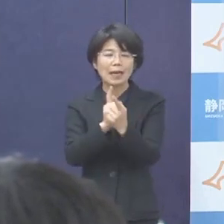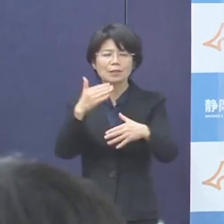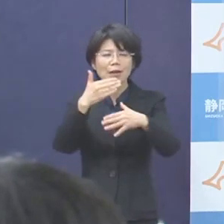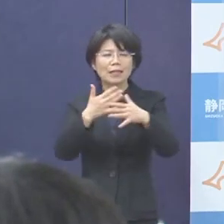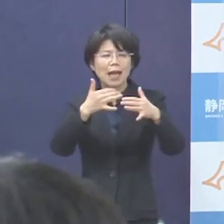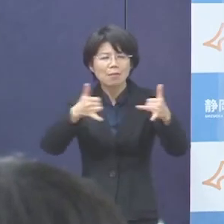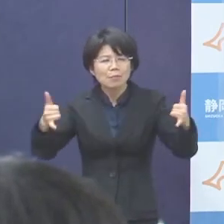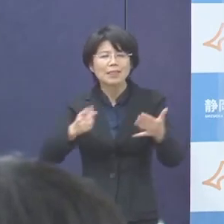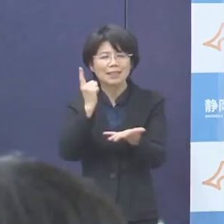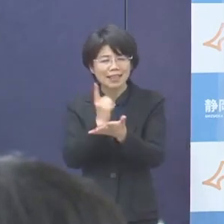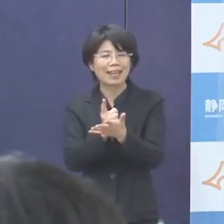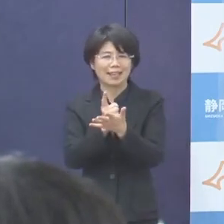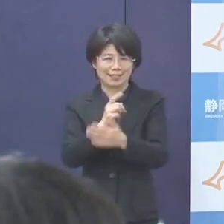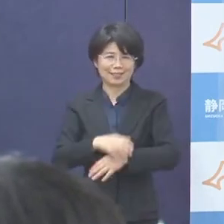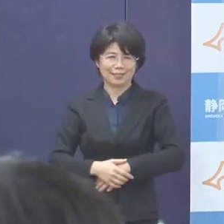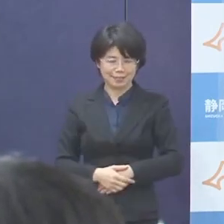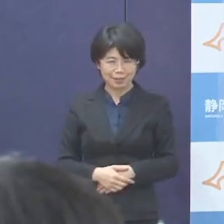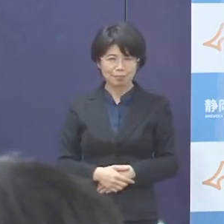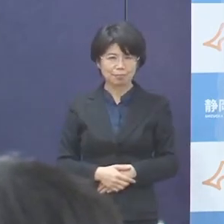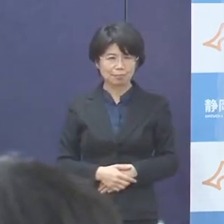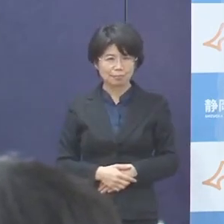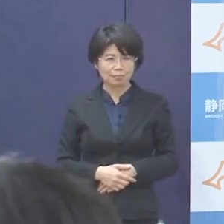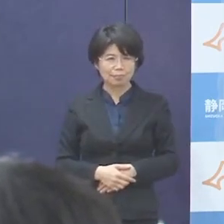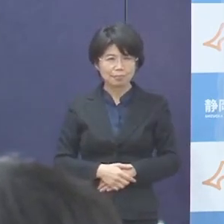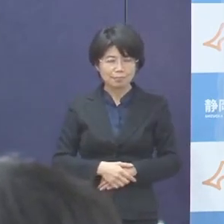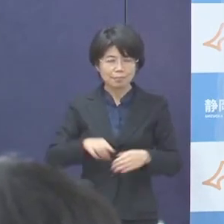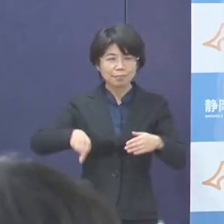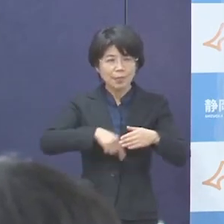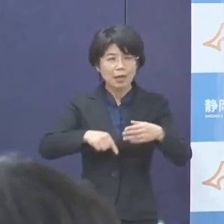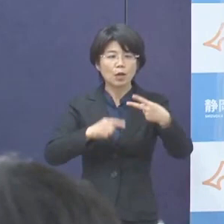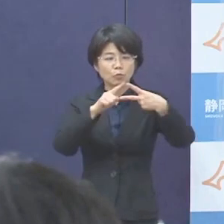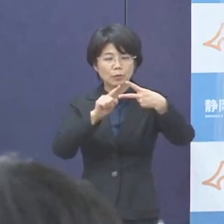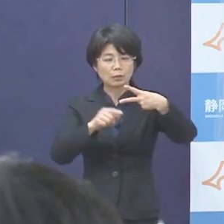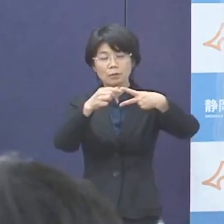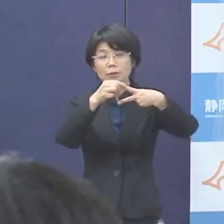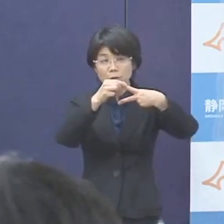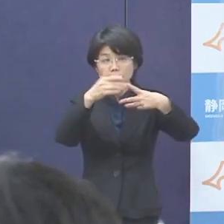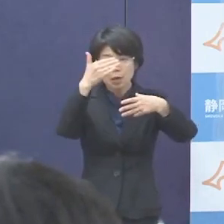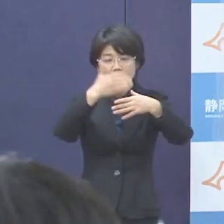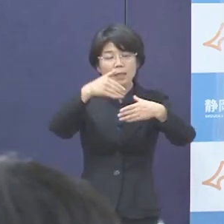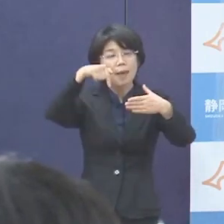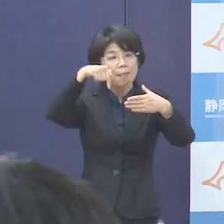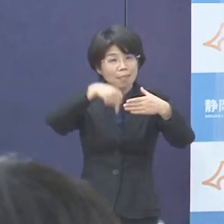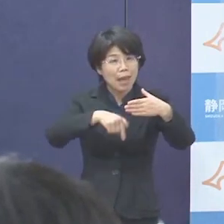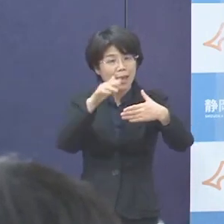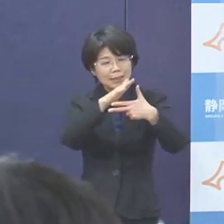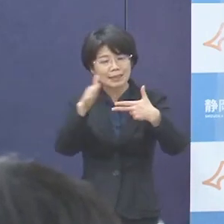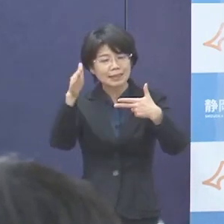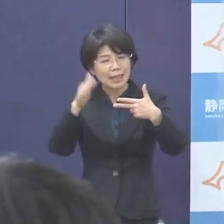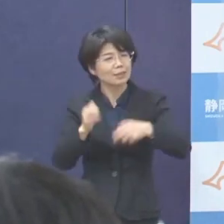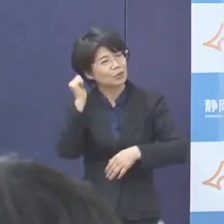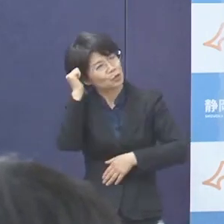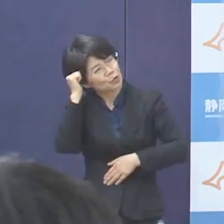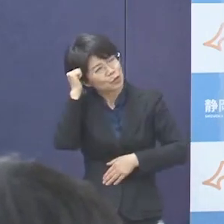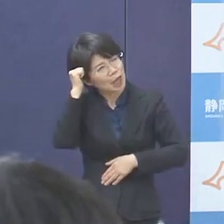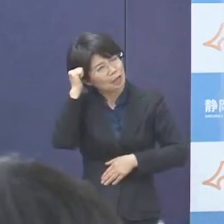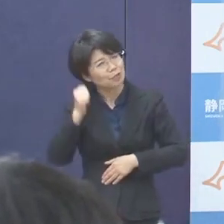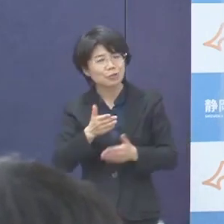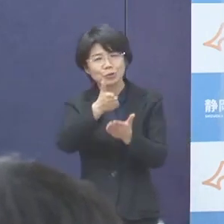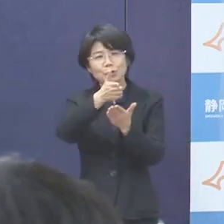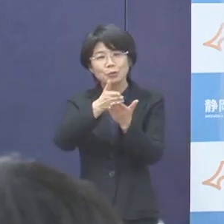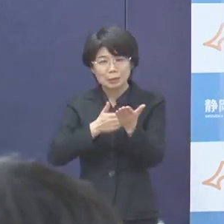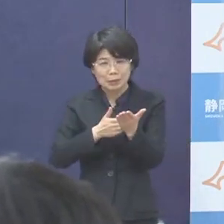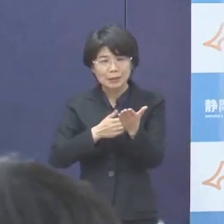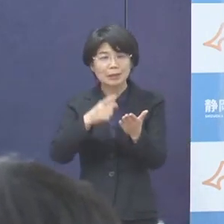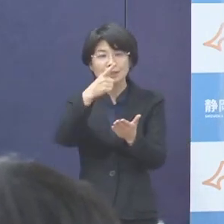ます。で内容は2つ、1つ目は県内宿泊施設の宿泊料割引ということで、全部で5万泊